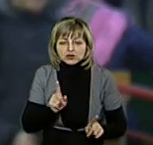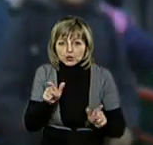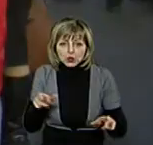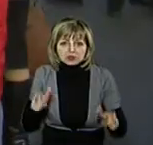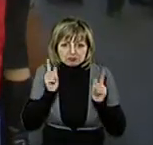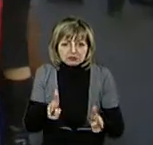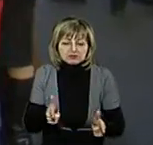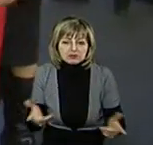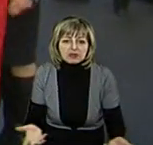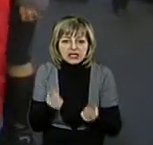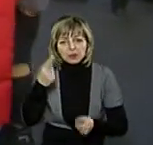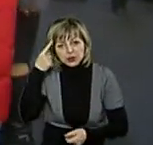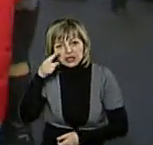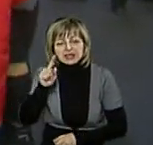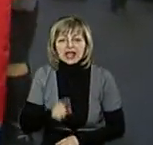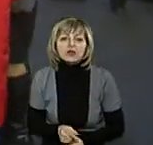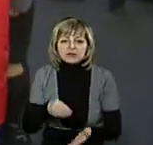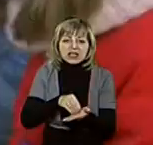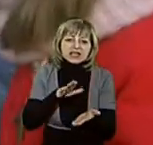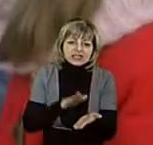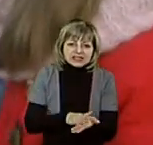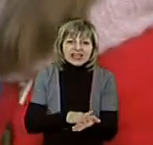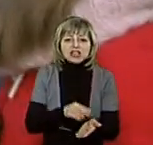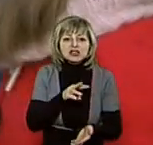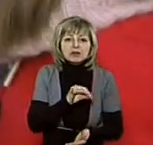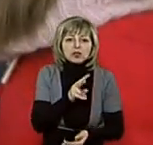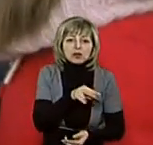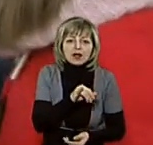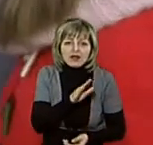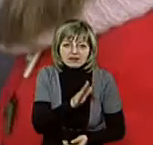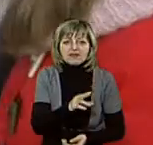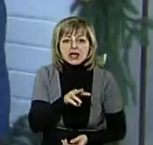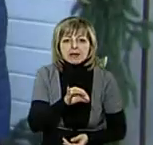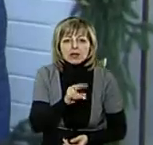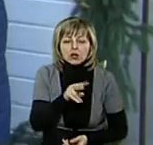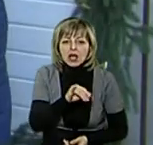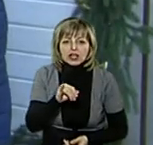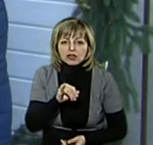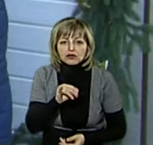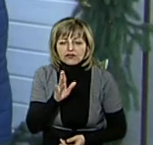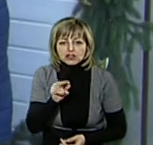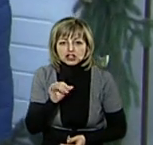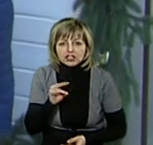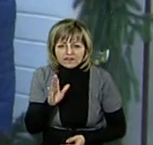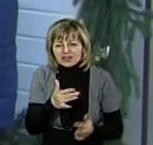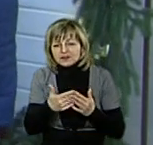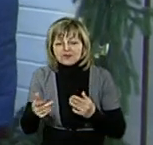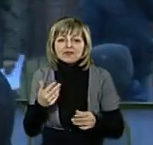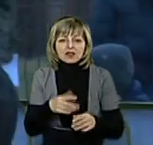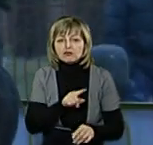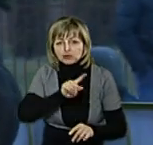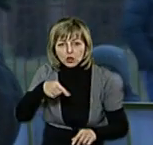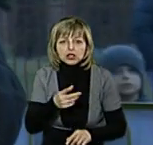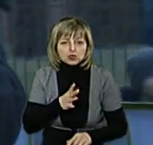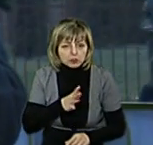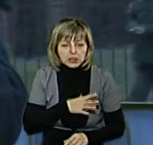відгукнуться на таку ідею. Реєстрація Миколаїв, Миколаїв та Миколаєвичів тривала годину. За цей час представник Книги рекордів